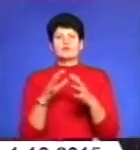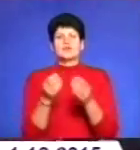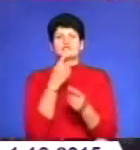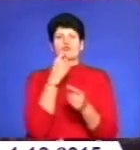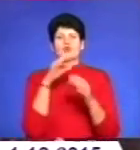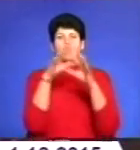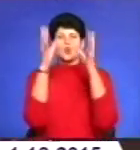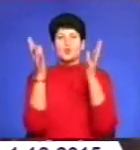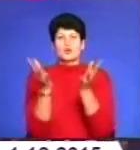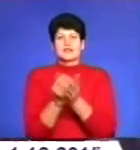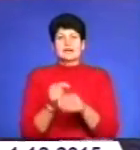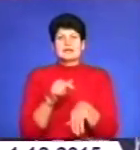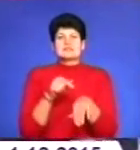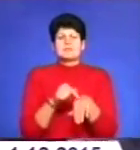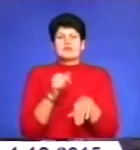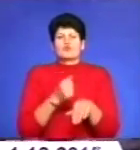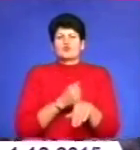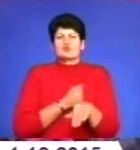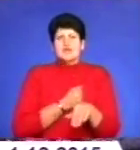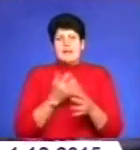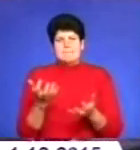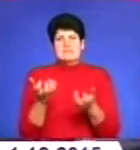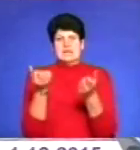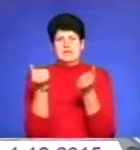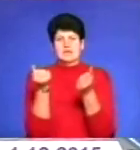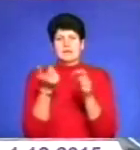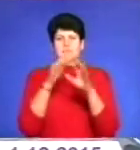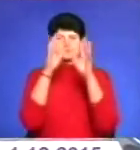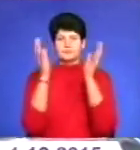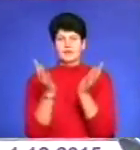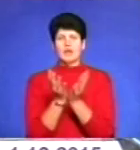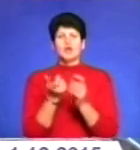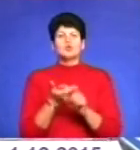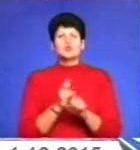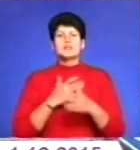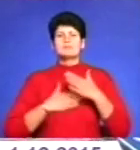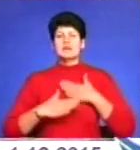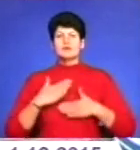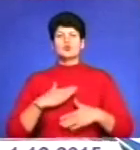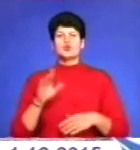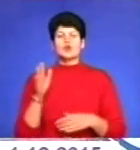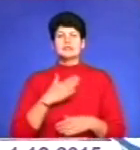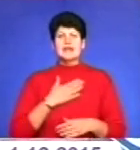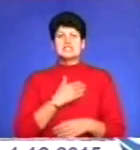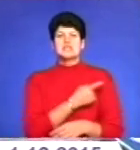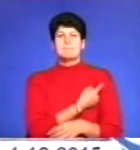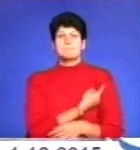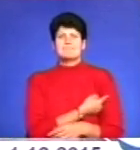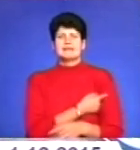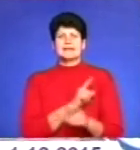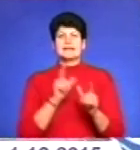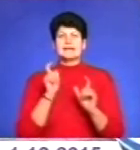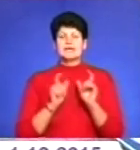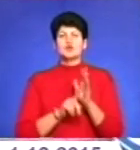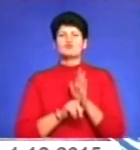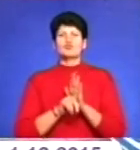знак співчуття і підтримки. Дуже приємно, що сьогодні саме наші медики розпочали дану акцію і закликають інших